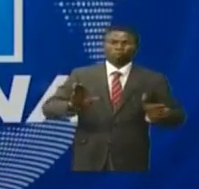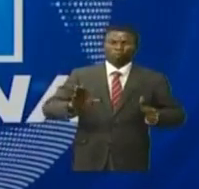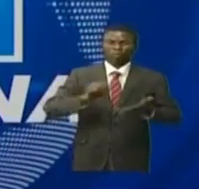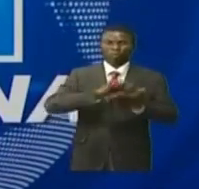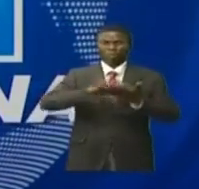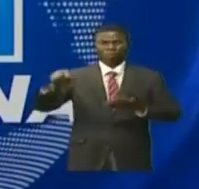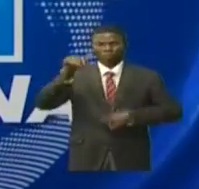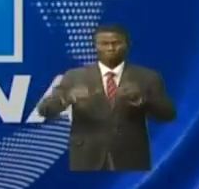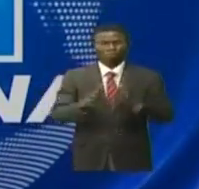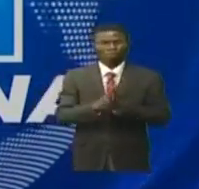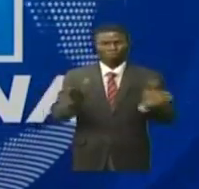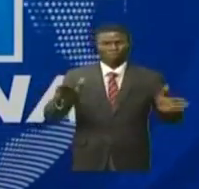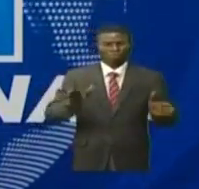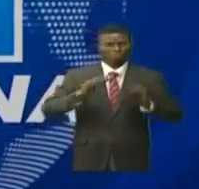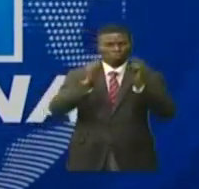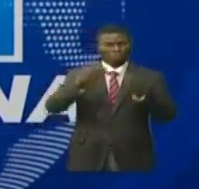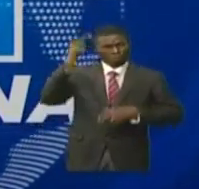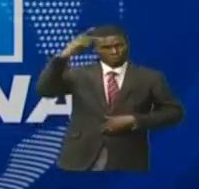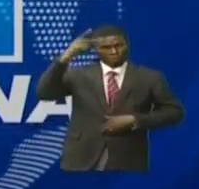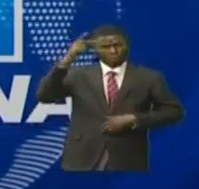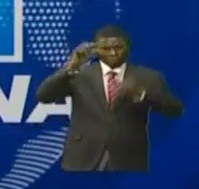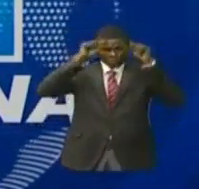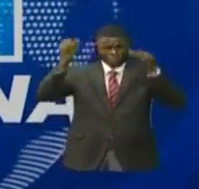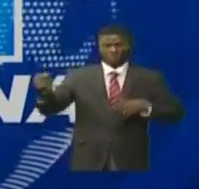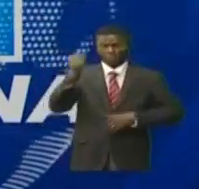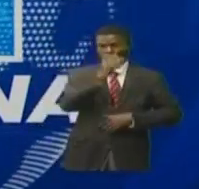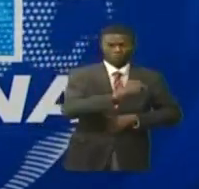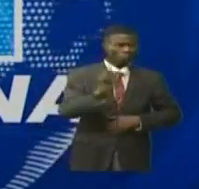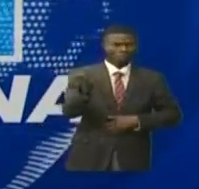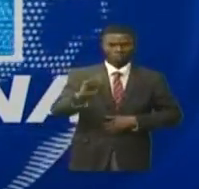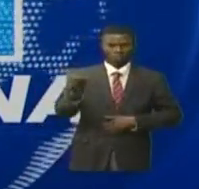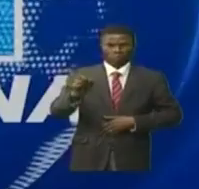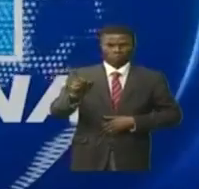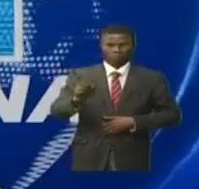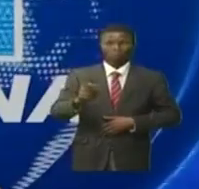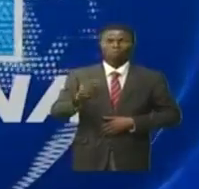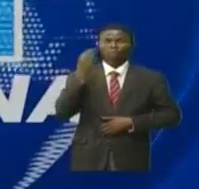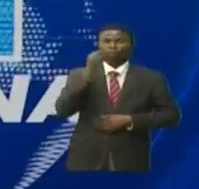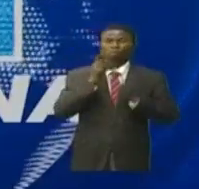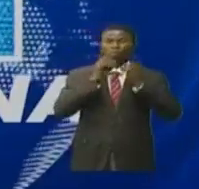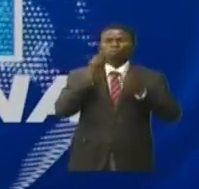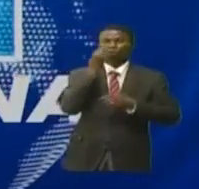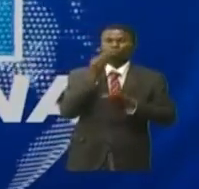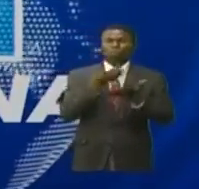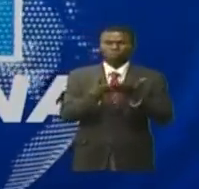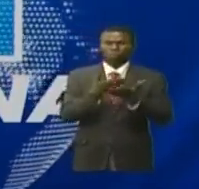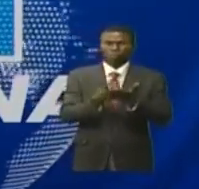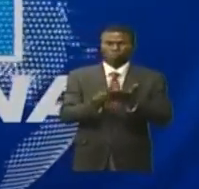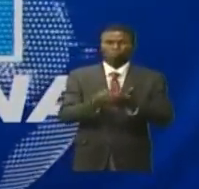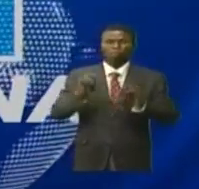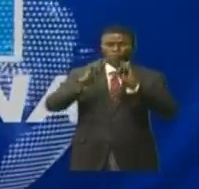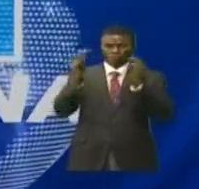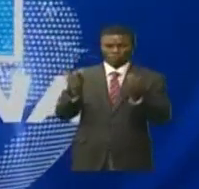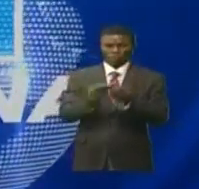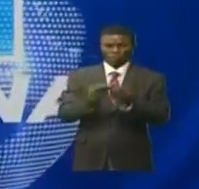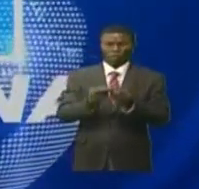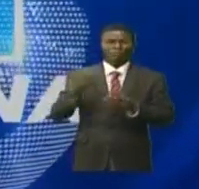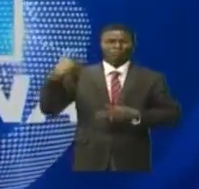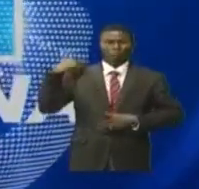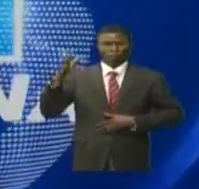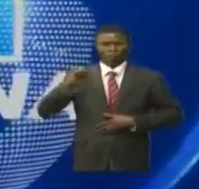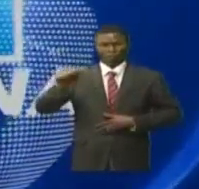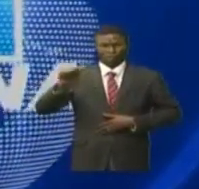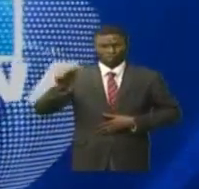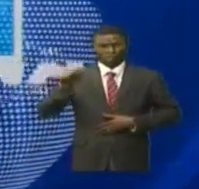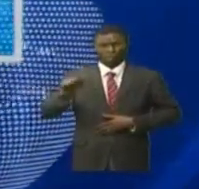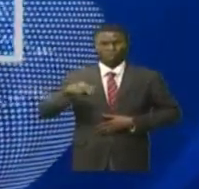un secrétaire général nommé par la présidence du parti ces déclarations sont de l'organe législatif de